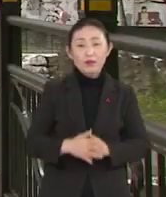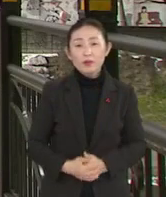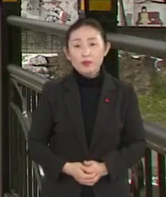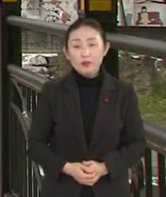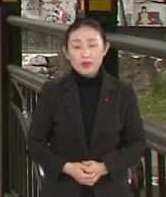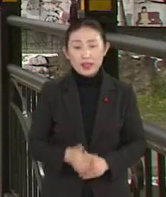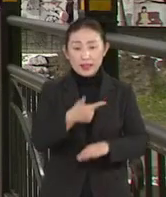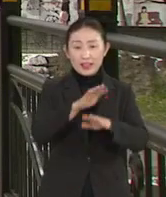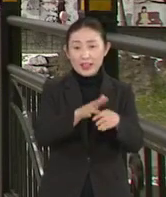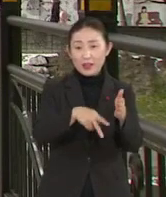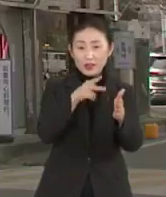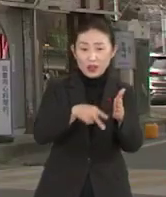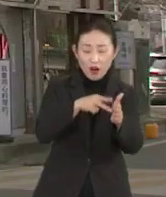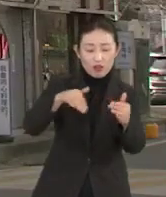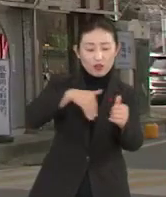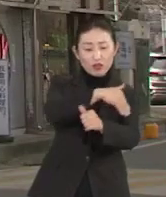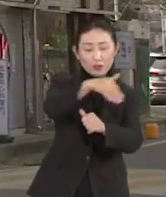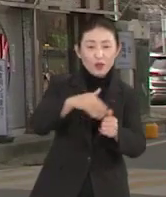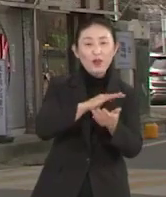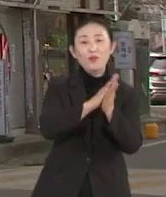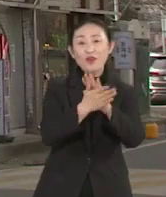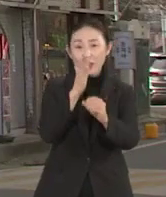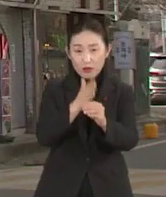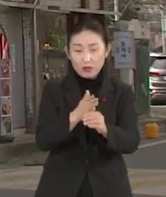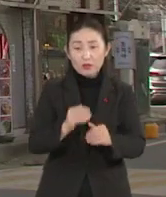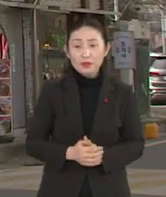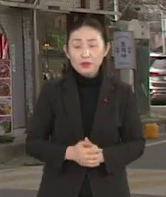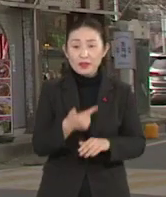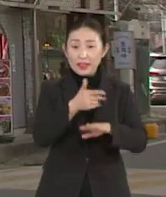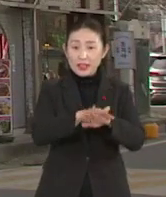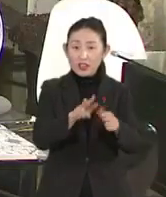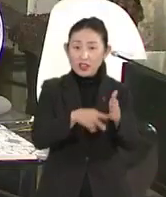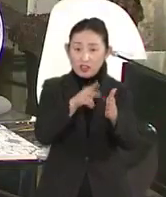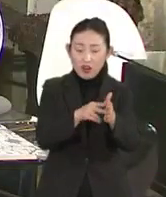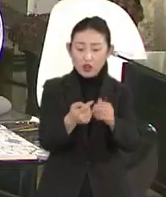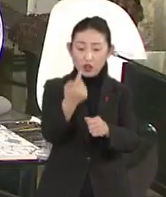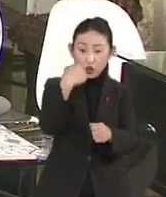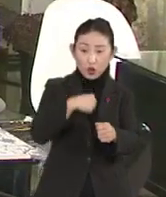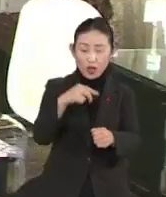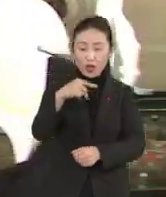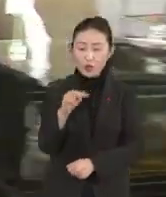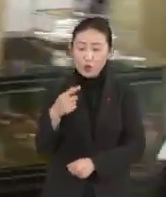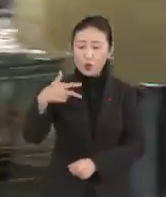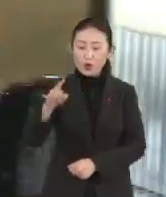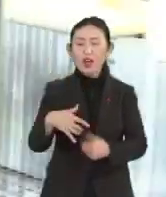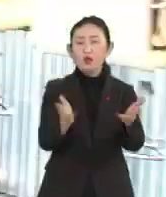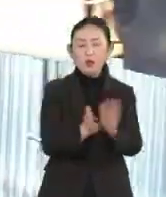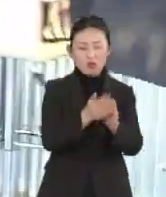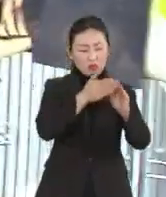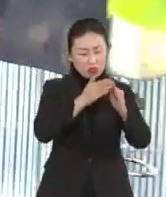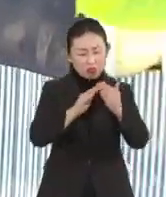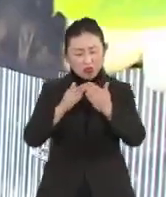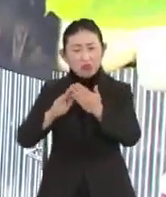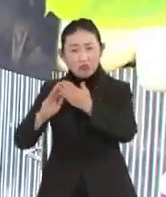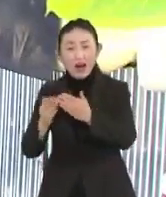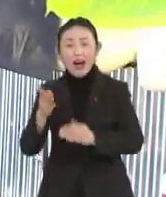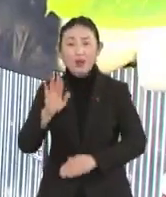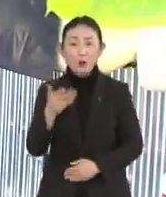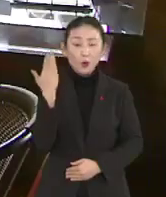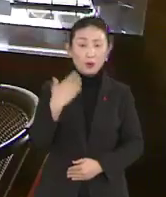원도심 근대문화유산의 변신은 이뿐만이 아닙니다 대전역 뒤편 소재동은 그동안 인적이 끊겨 슬럼화됐지만 최근엔